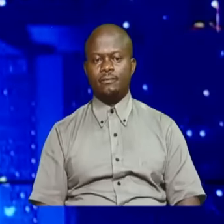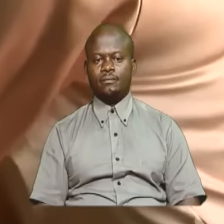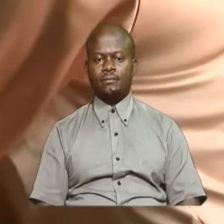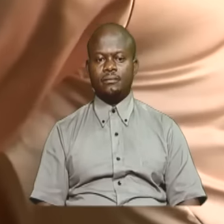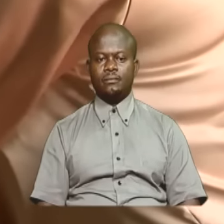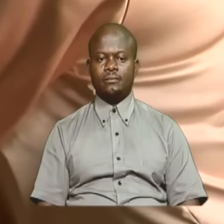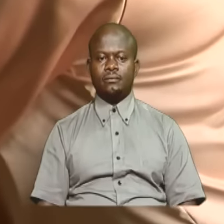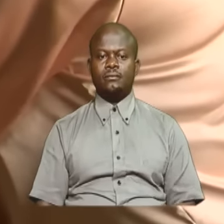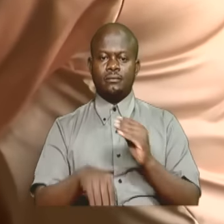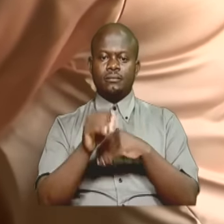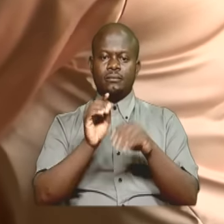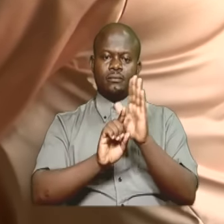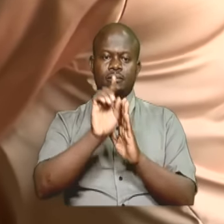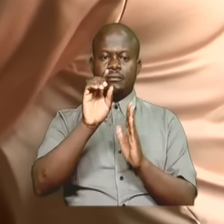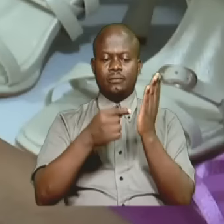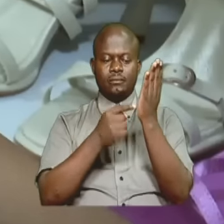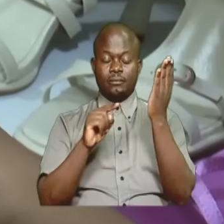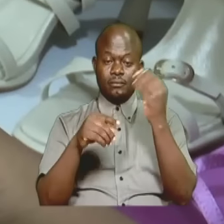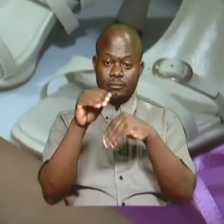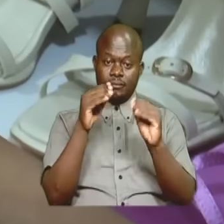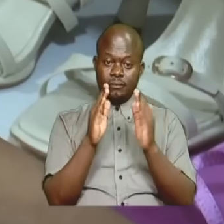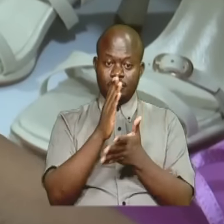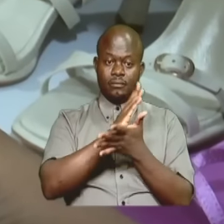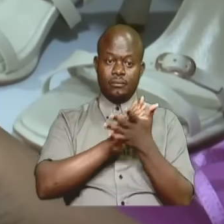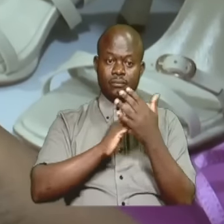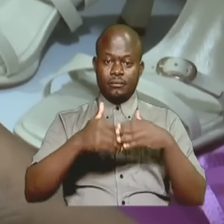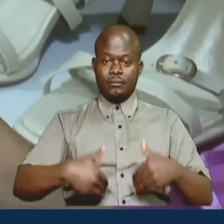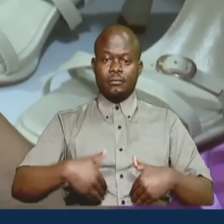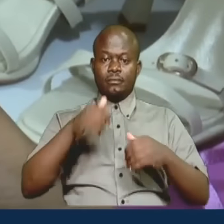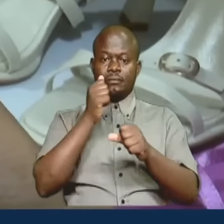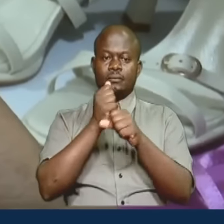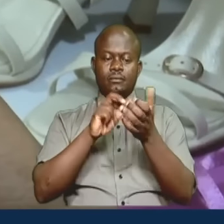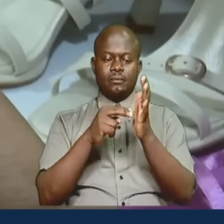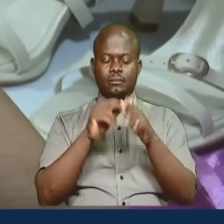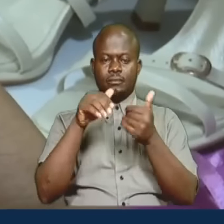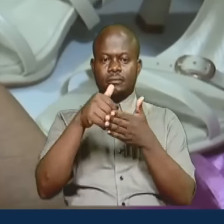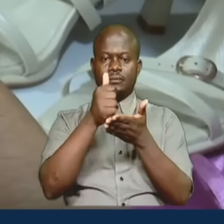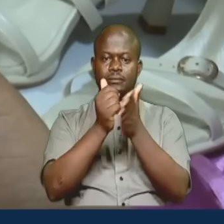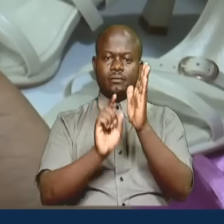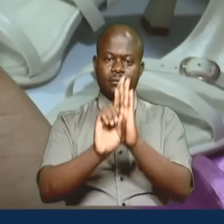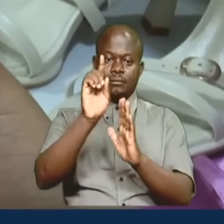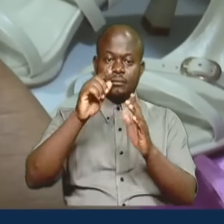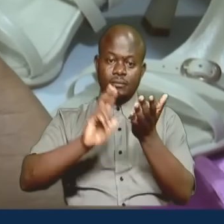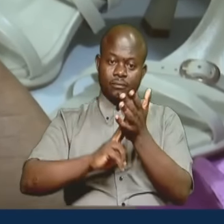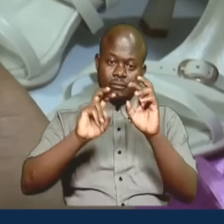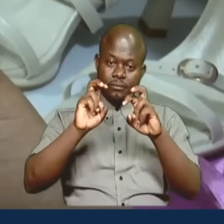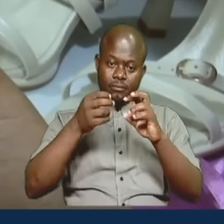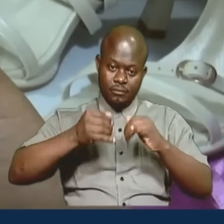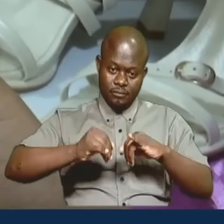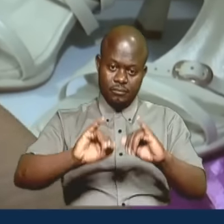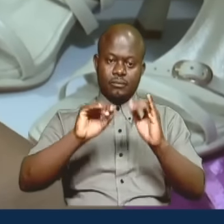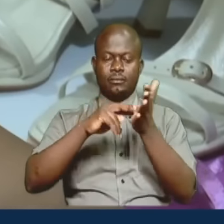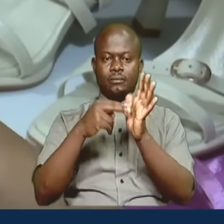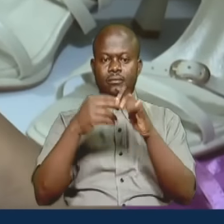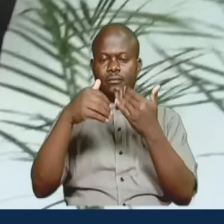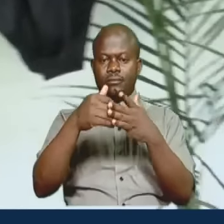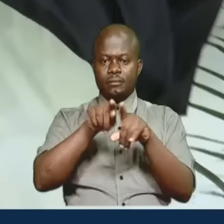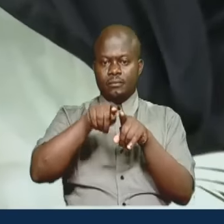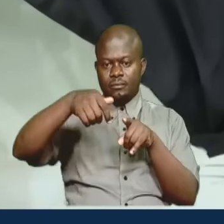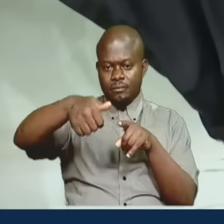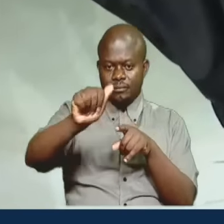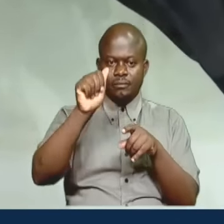Ubucuruzi buteye imbere buzwi nka digital marketing ni hamwe mu urubyiruko rukorera imishinga iruteza imbere. Ruhamya ko gushyira mu bikorwa bene iyo mishinga